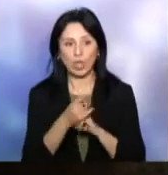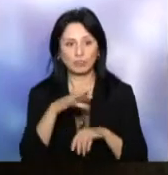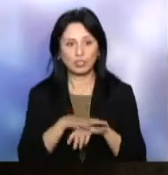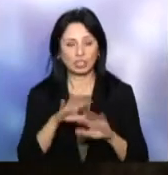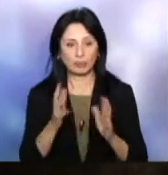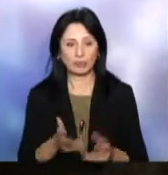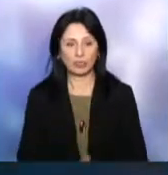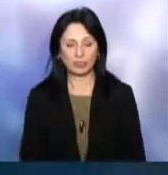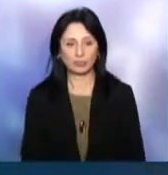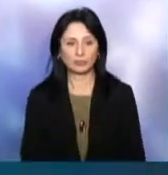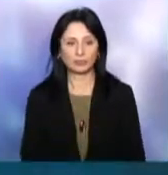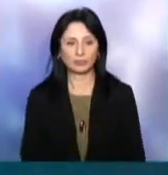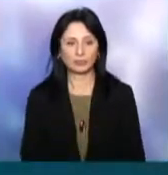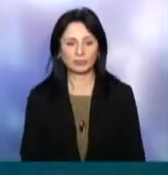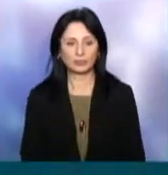შემთხვევაში.